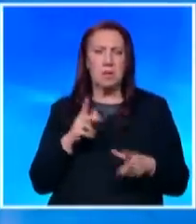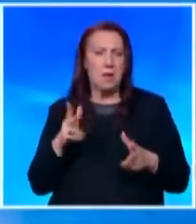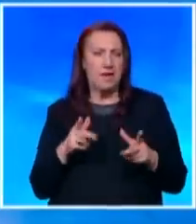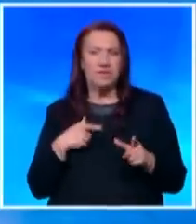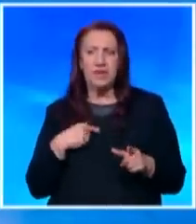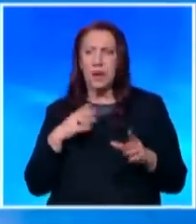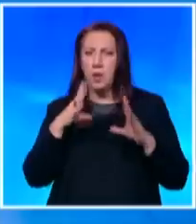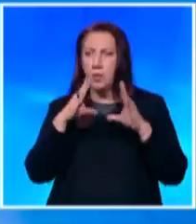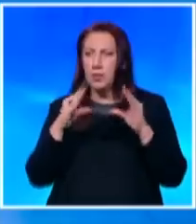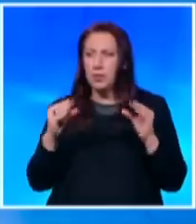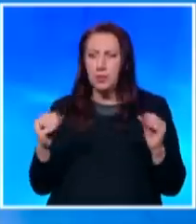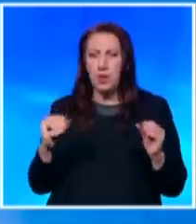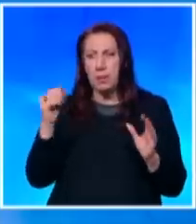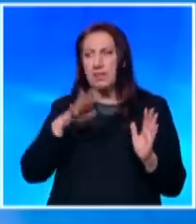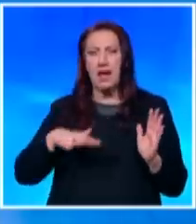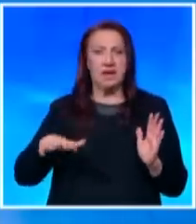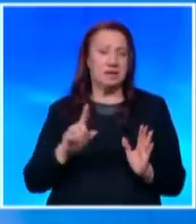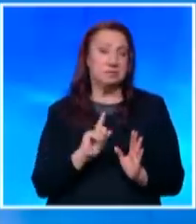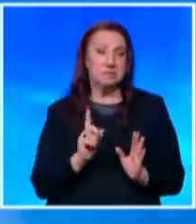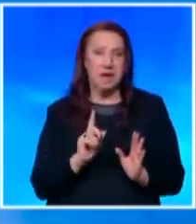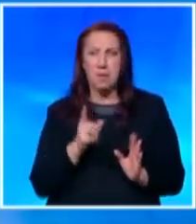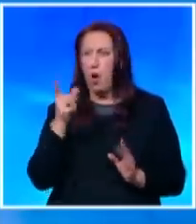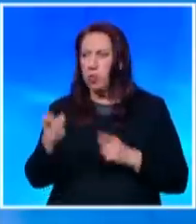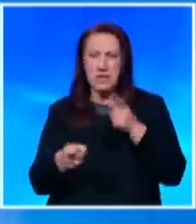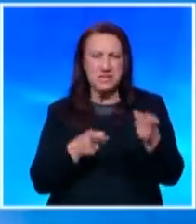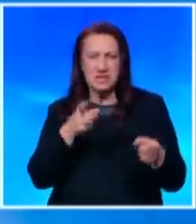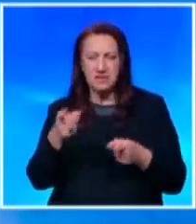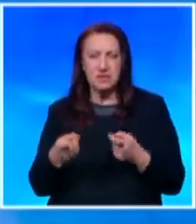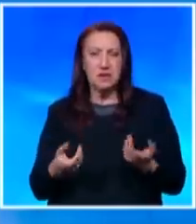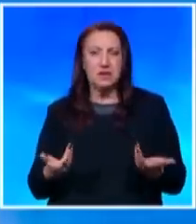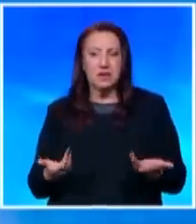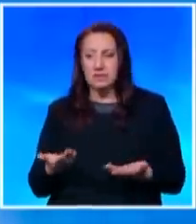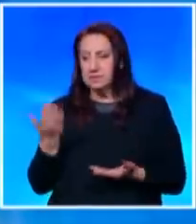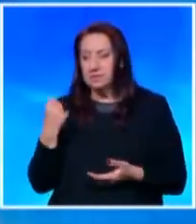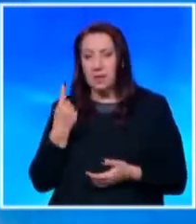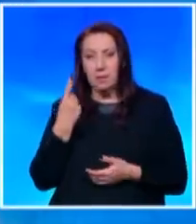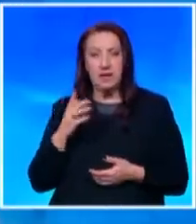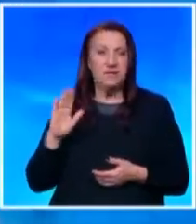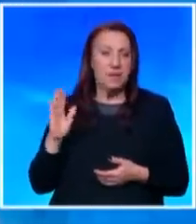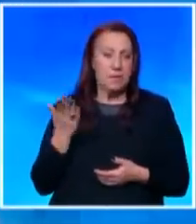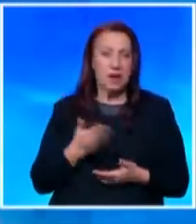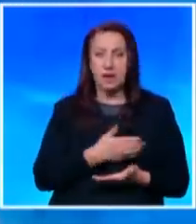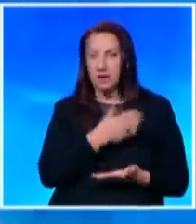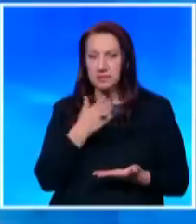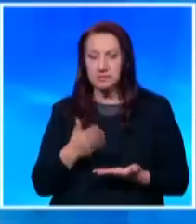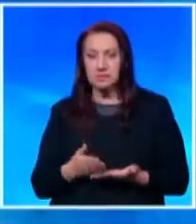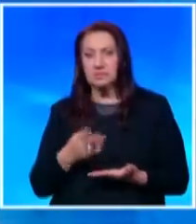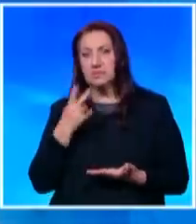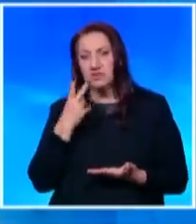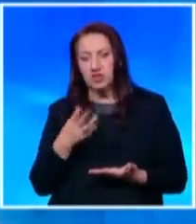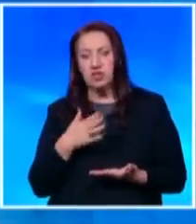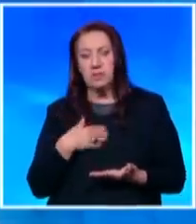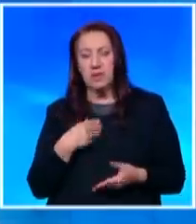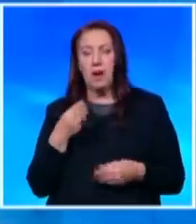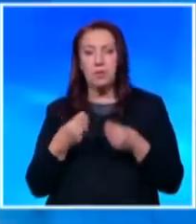Богу. Но от 1 май насам държавата не е същата в този смисъл. Видяхме, че имаше